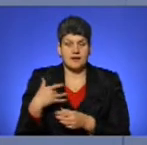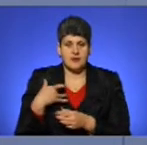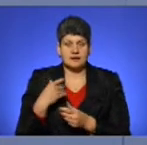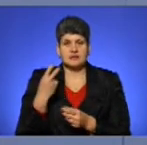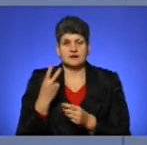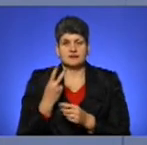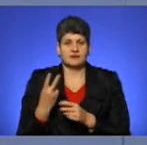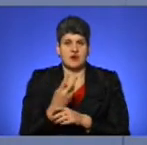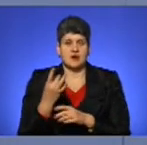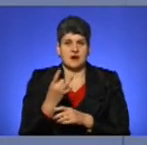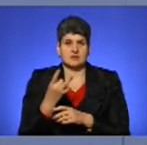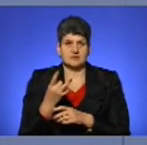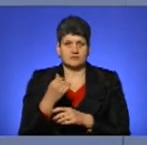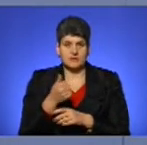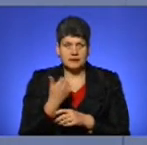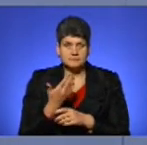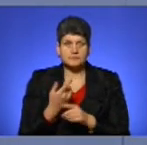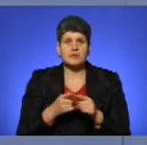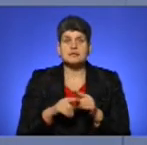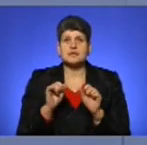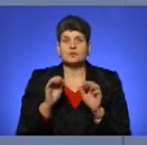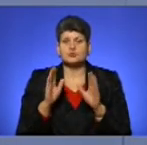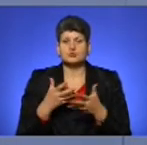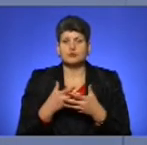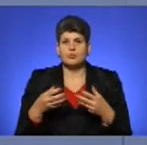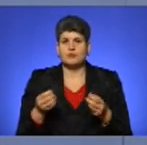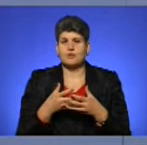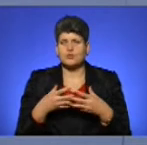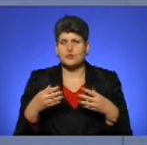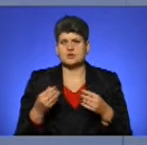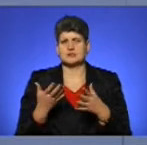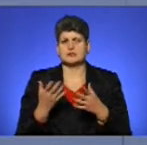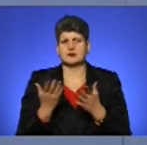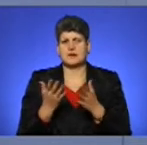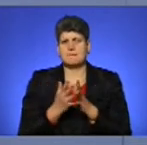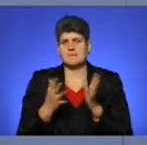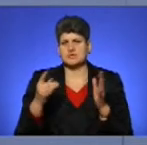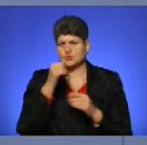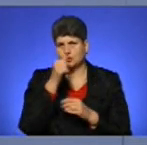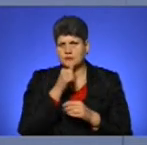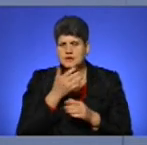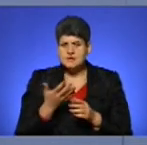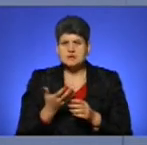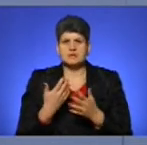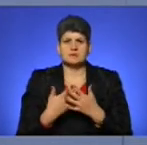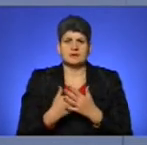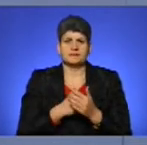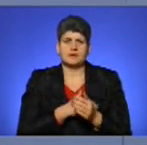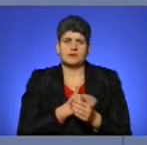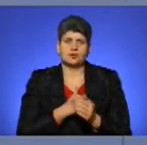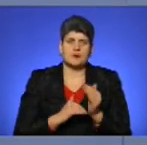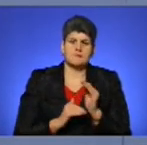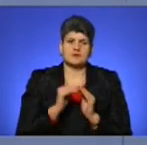більше рази на протязі року. Це можуть бути проноси, які тривають більше місяця, підвищення